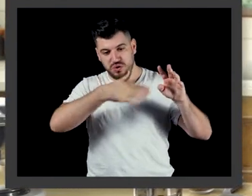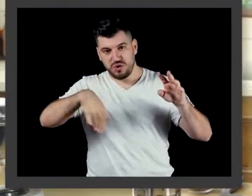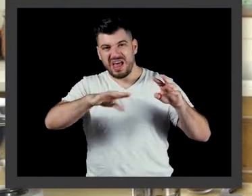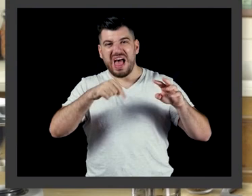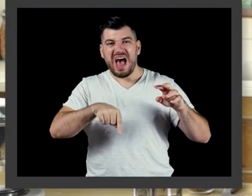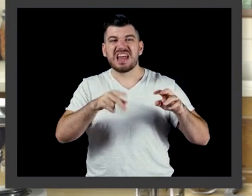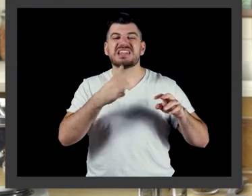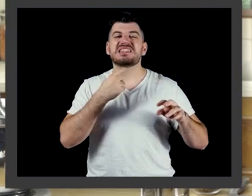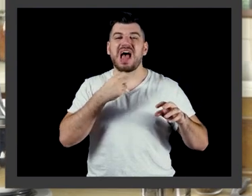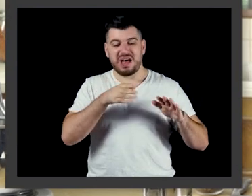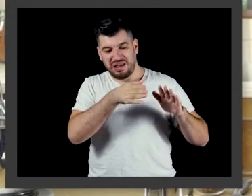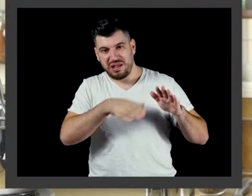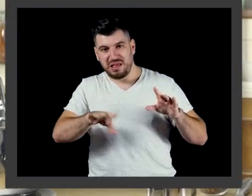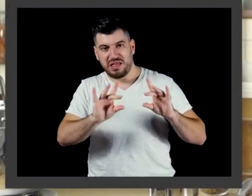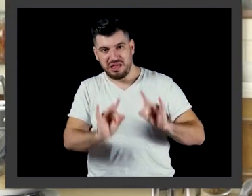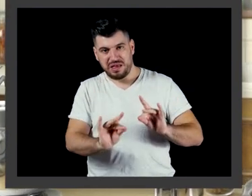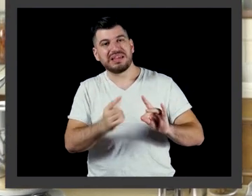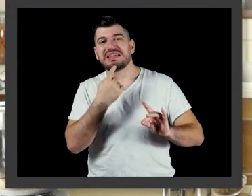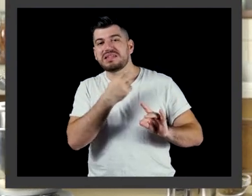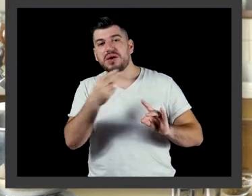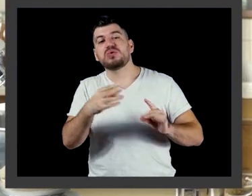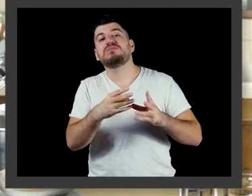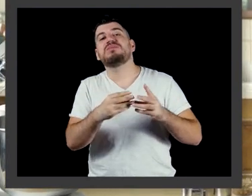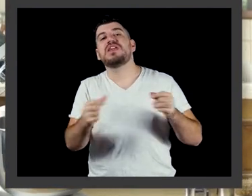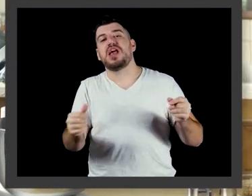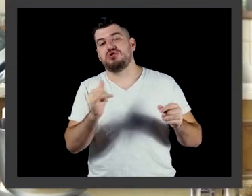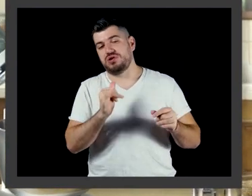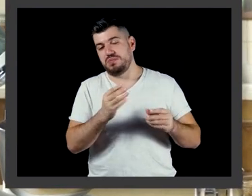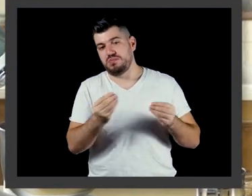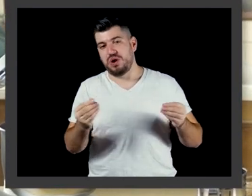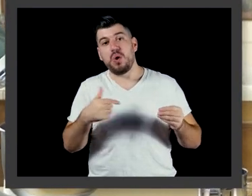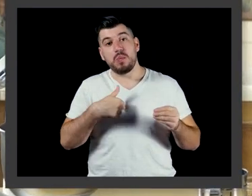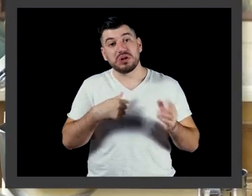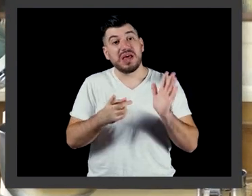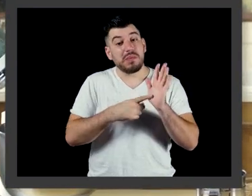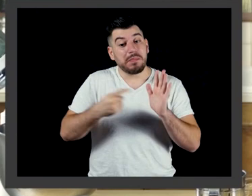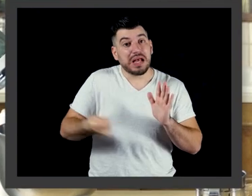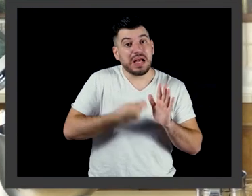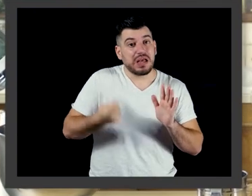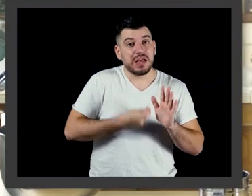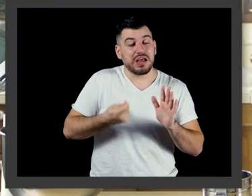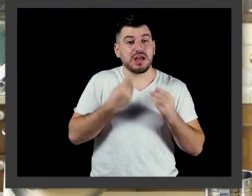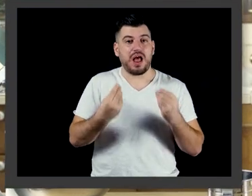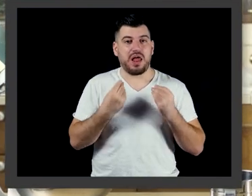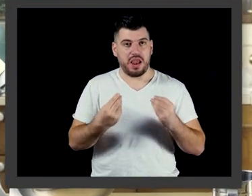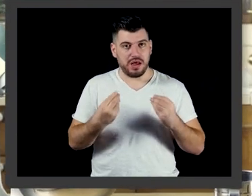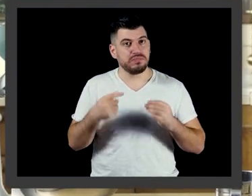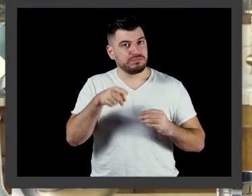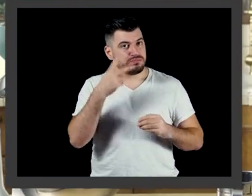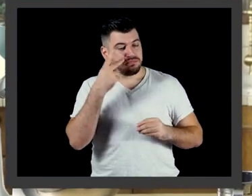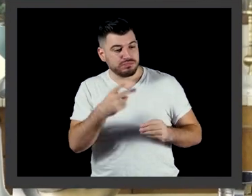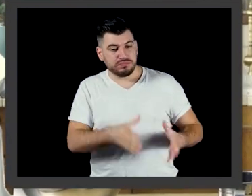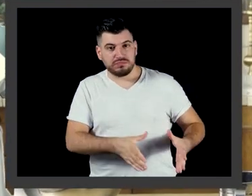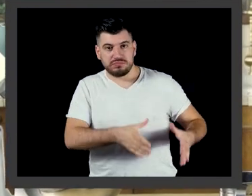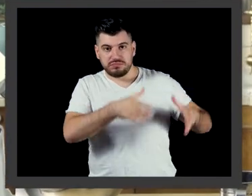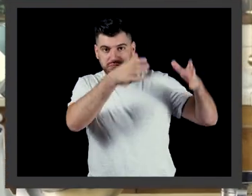κάτω, δεν θα έχει πέσει εδώ πέρα, που σημαίνει ότι δεν θα έχει λιώσει. Οπότε σας παρακαλώ πολύ, χτυπήστε καλά τα αυγά μαζί με τη ζάχαρη. Οπότε έχω έτοιμη και τη γέμιση μου στην άκρη. Κοιτάξτε πόσο